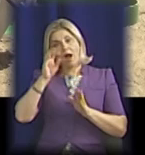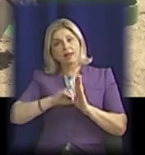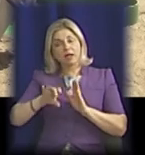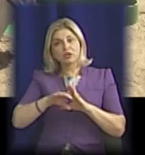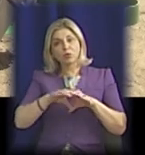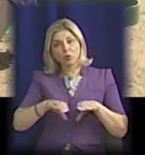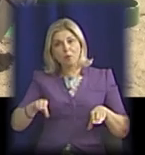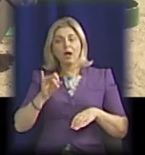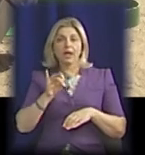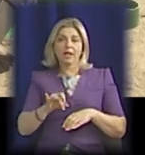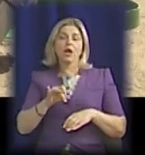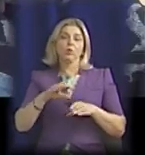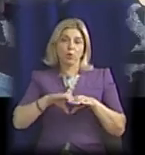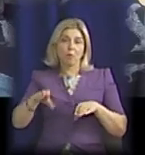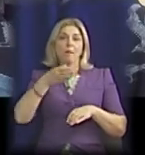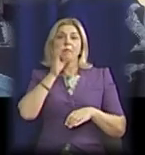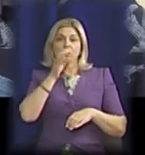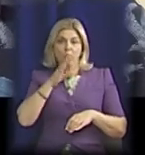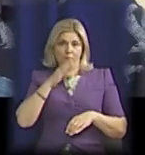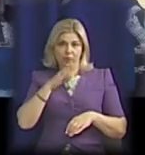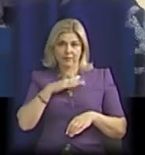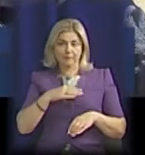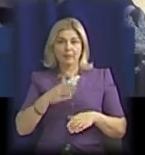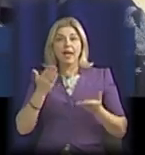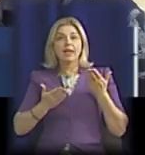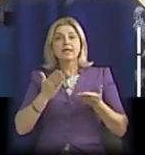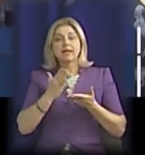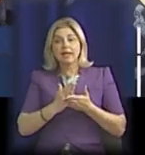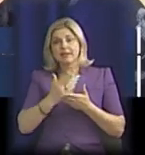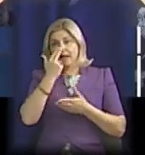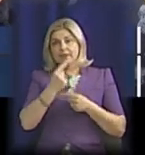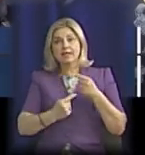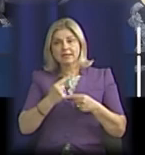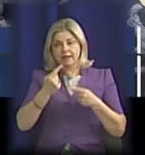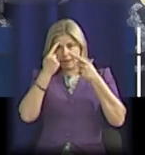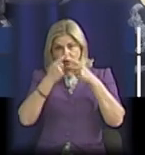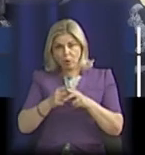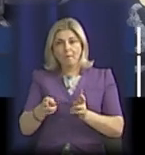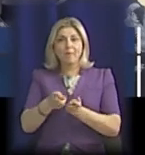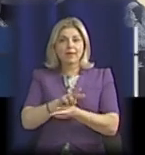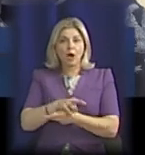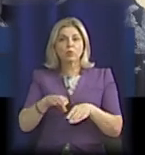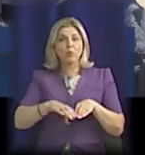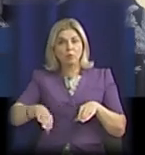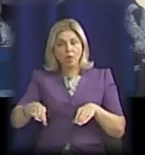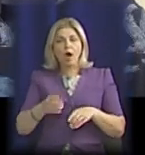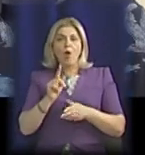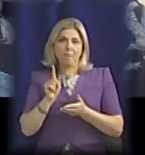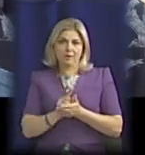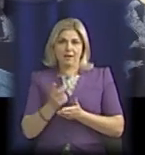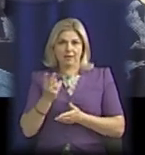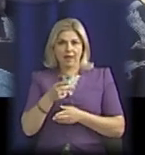трубами, а й з трубами питної води. Якщо є традиційна технологія, ми міняємо трубу, її обов'язково потрібно